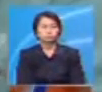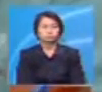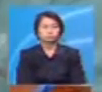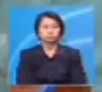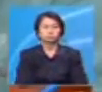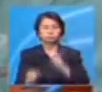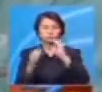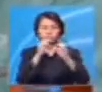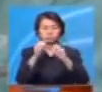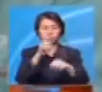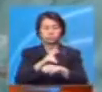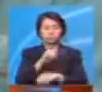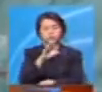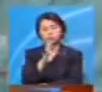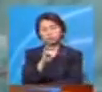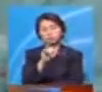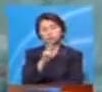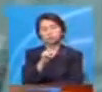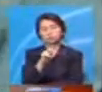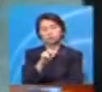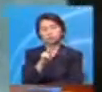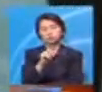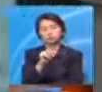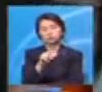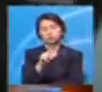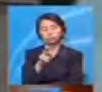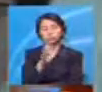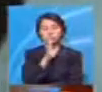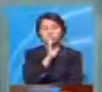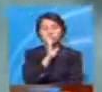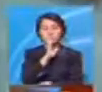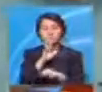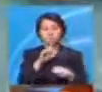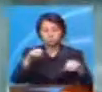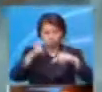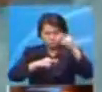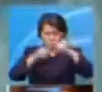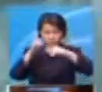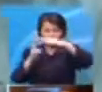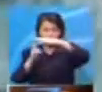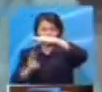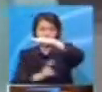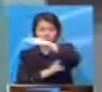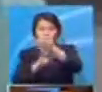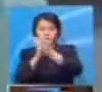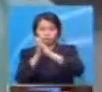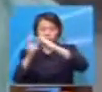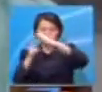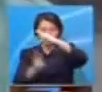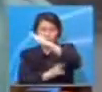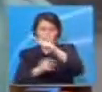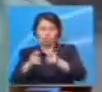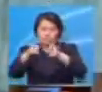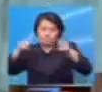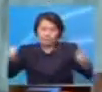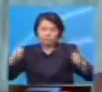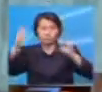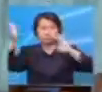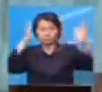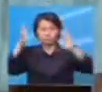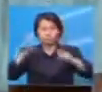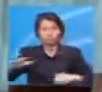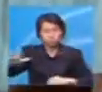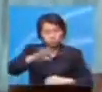bercakap di Bintulu menteri kerja Raya Datuk Seri Fadilah yusof berkata pemindaan jambatan yang bakal menjadi jambatan terpanjang di negara ini